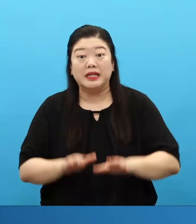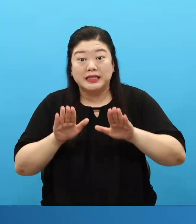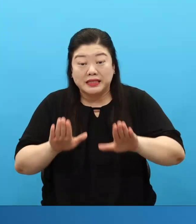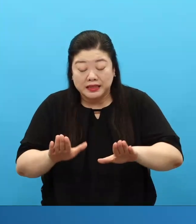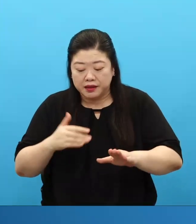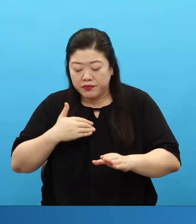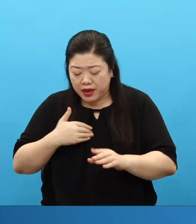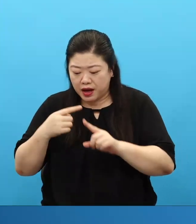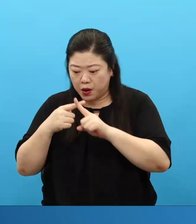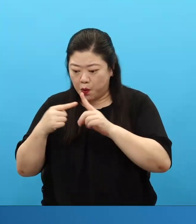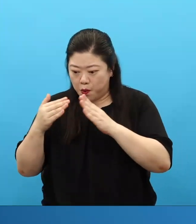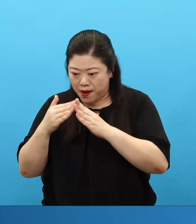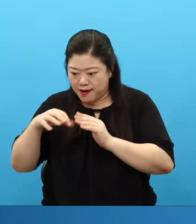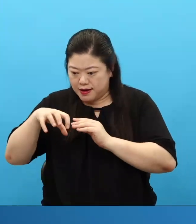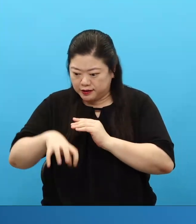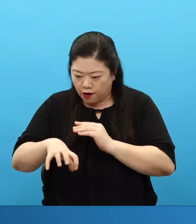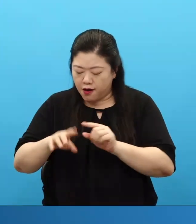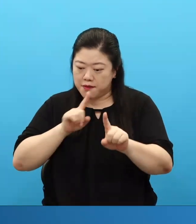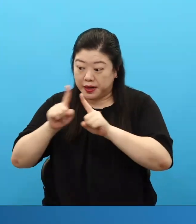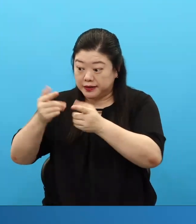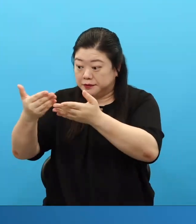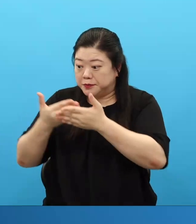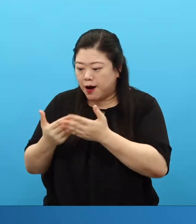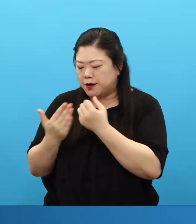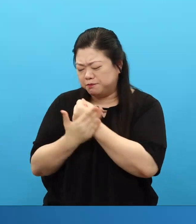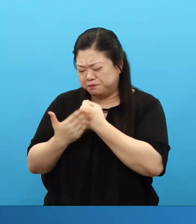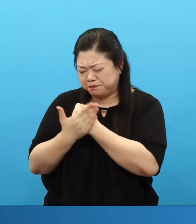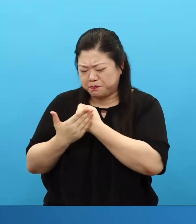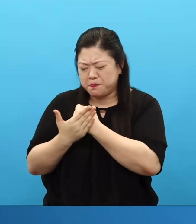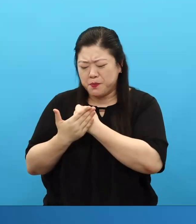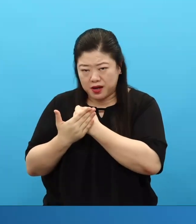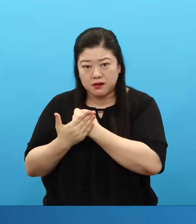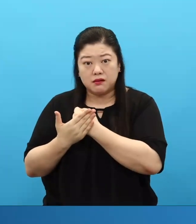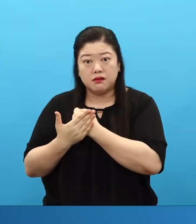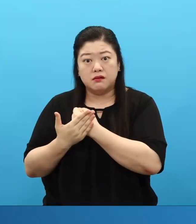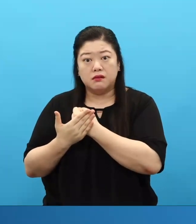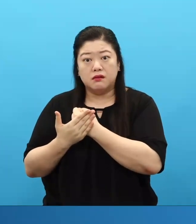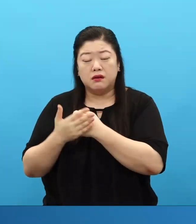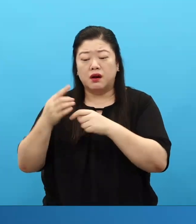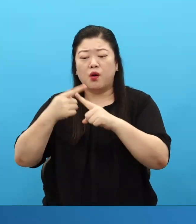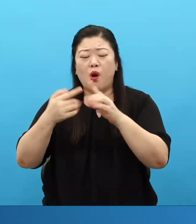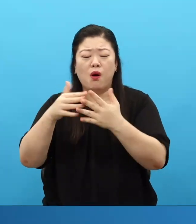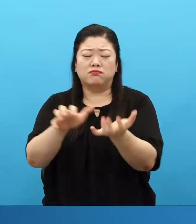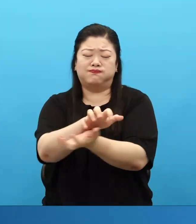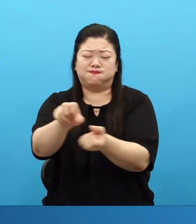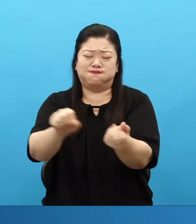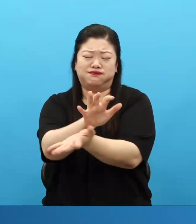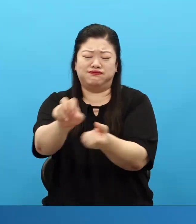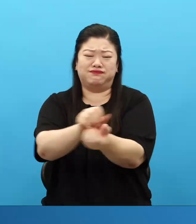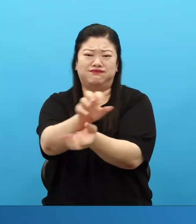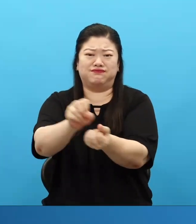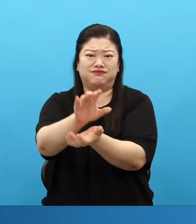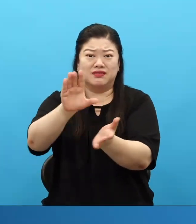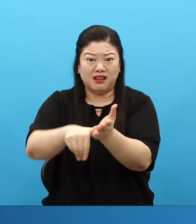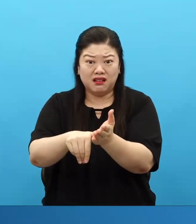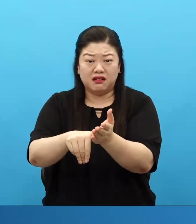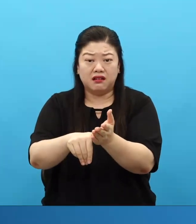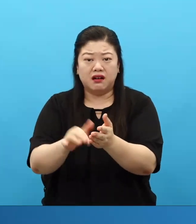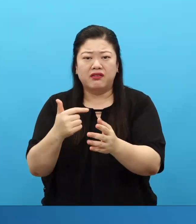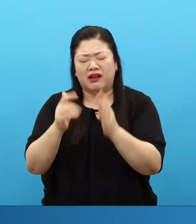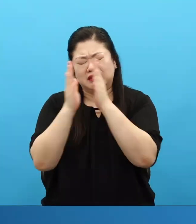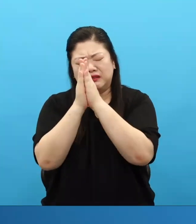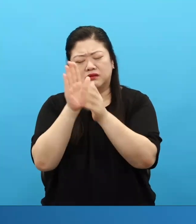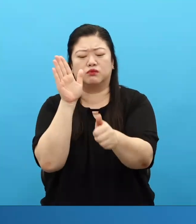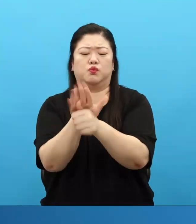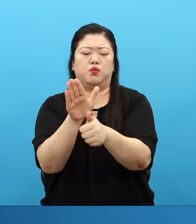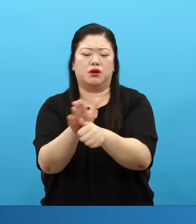살려야 되는 거 Even though you 아닙니까? might have much power now, we have to gain power from God and then save your church. 다른 거는 몰라도 그리고 후대 살려야죠. And I don't know about anything else, but you have to save the next